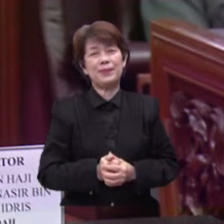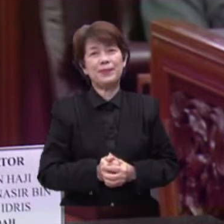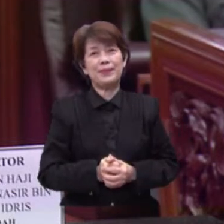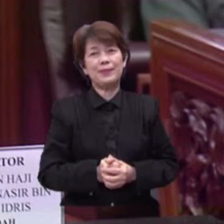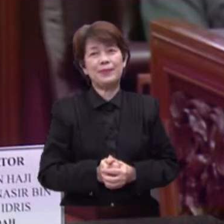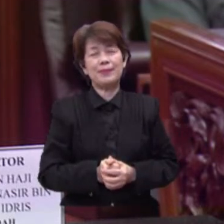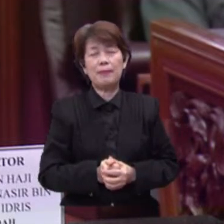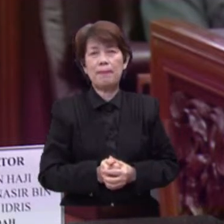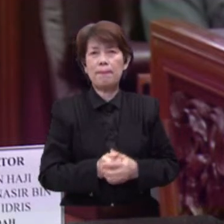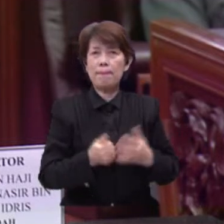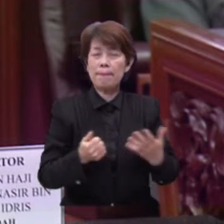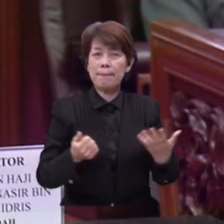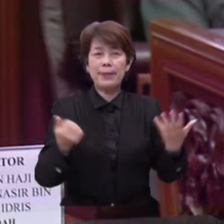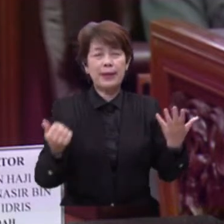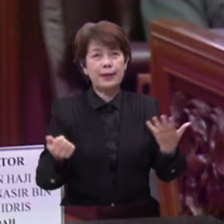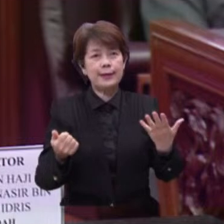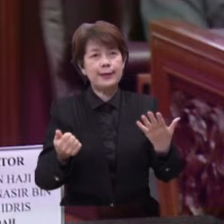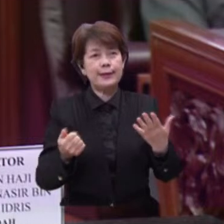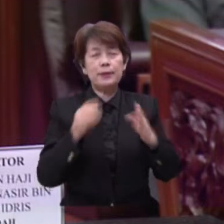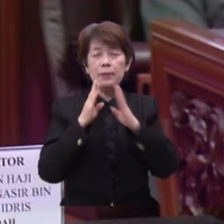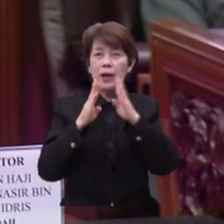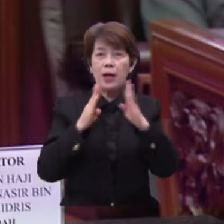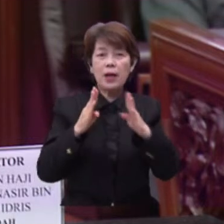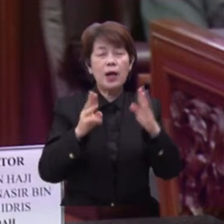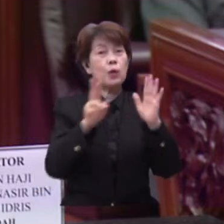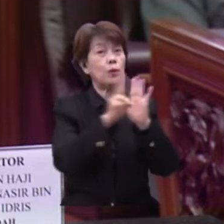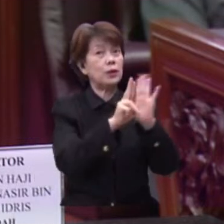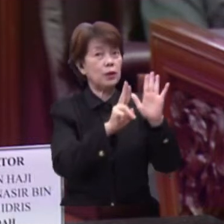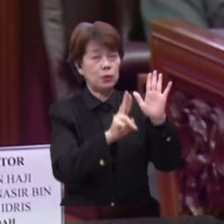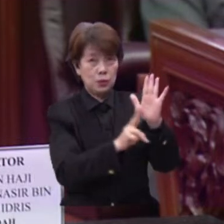dalam kita membahas tentang undang-undang